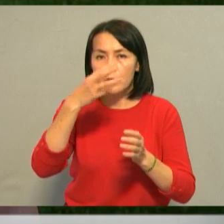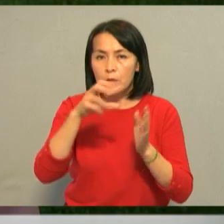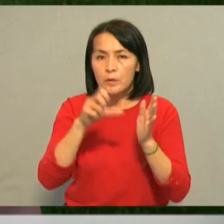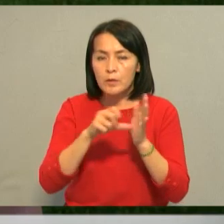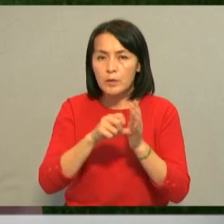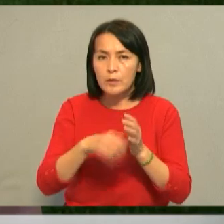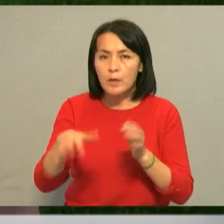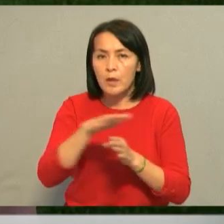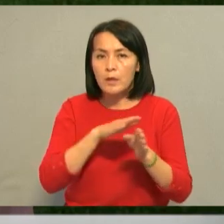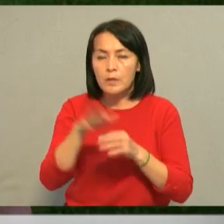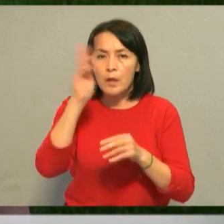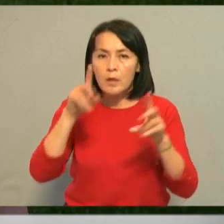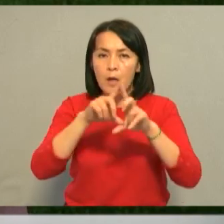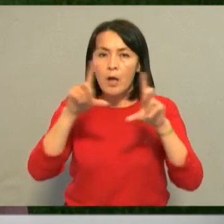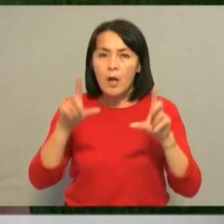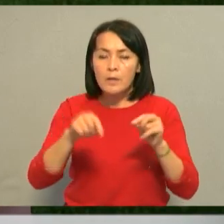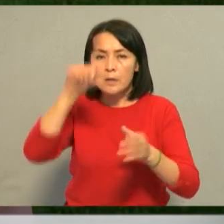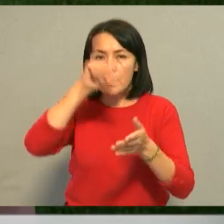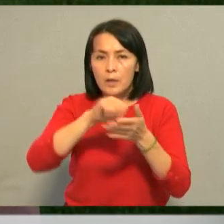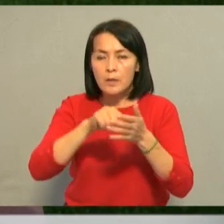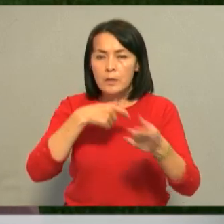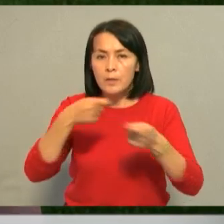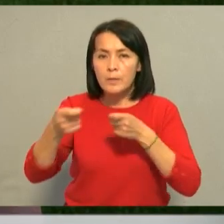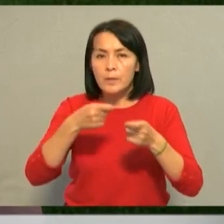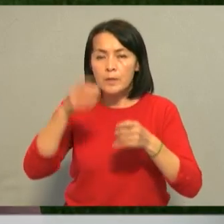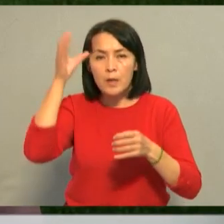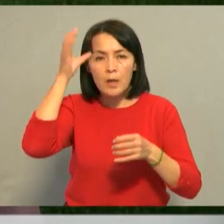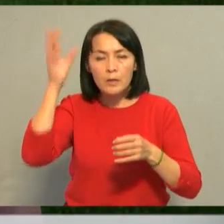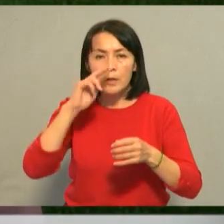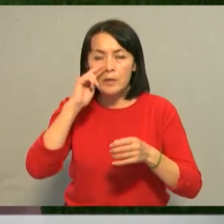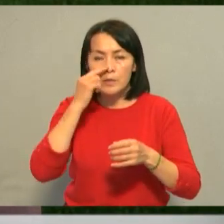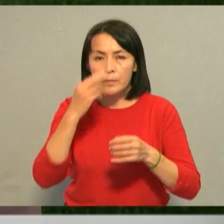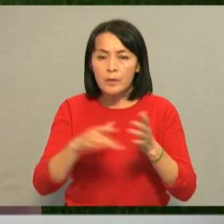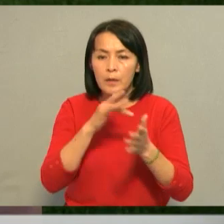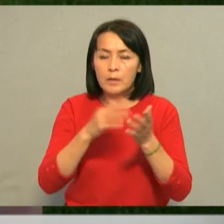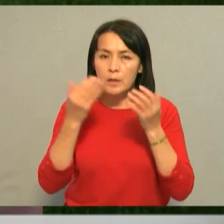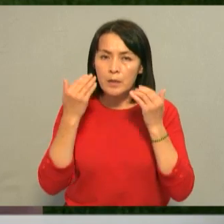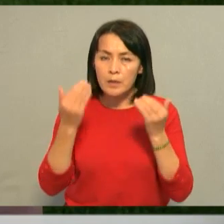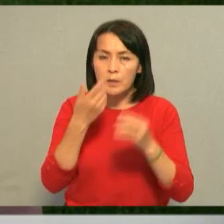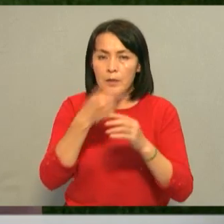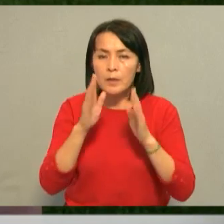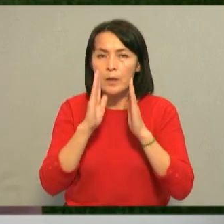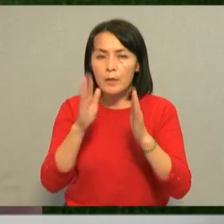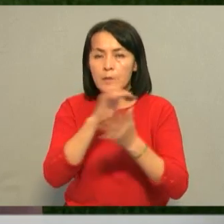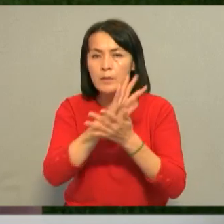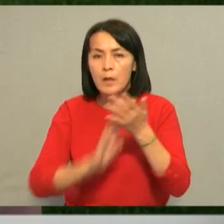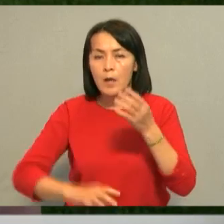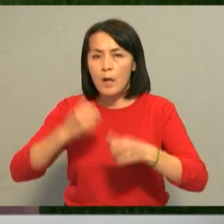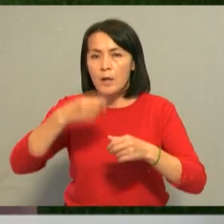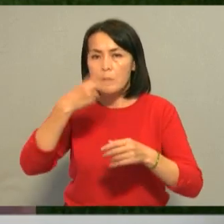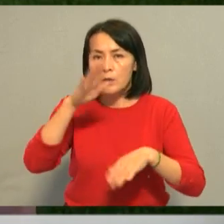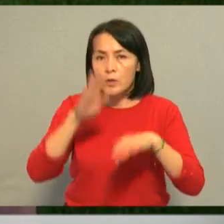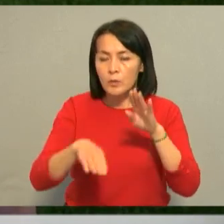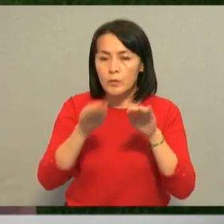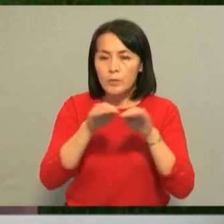школьников из всех образовательных учреждений подведомственных управлению образования кента продолжат соревнования 20